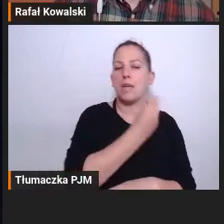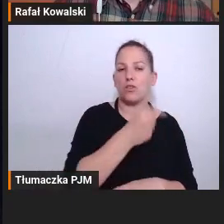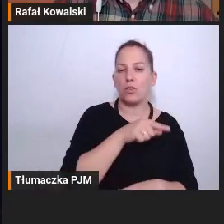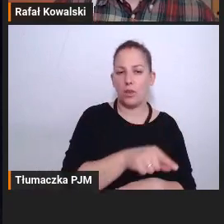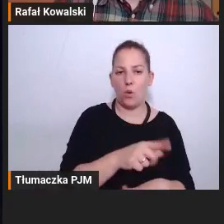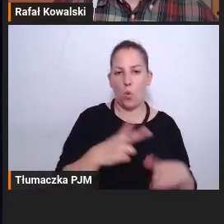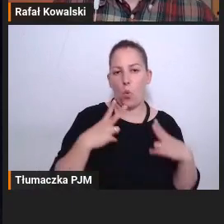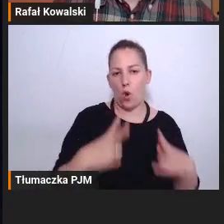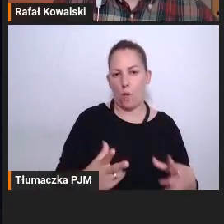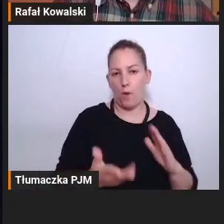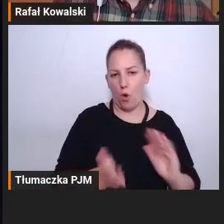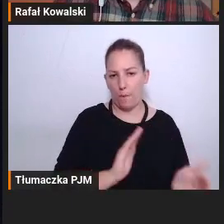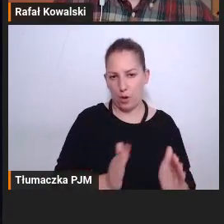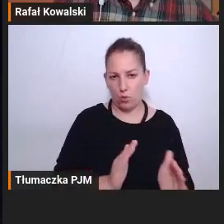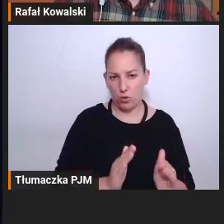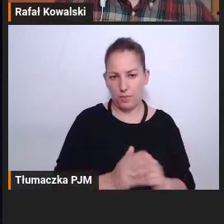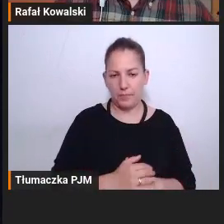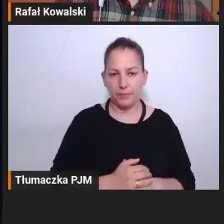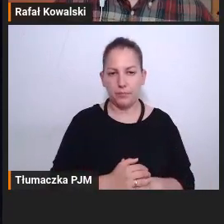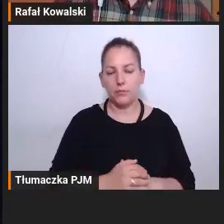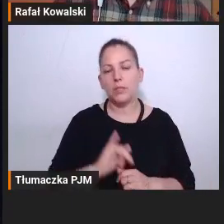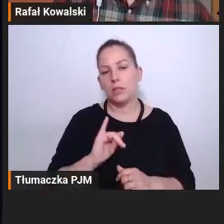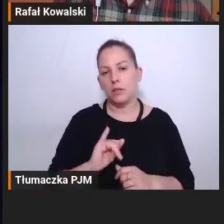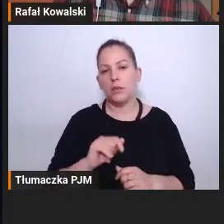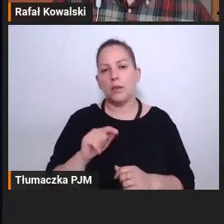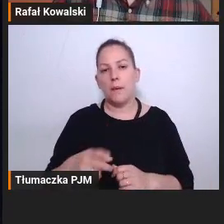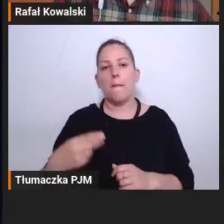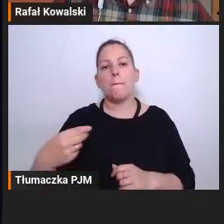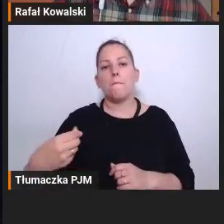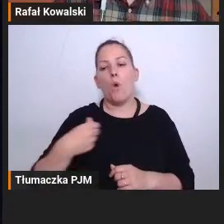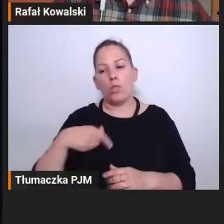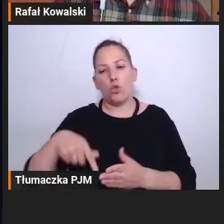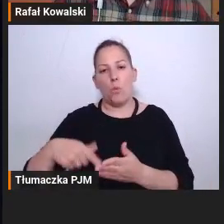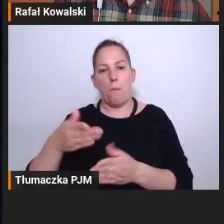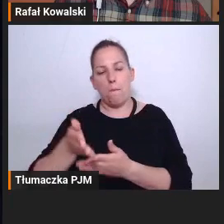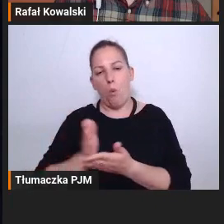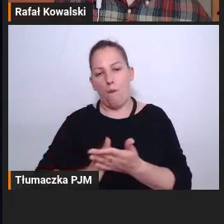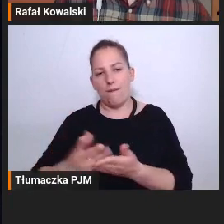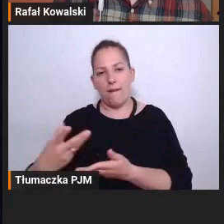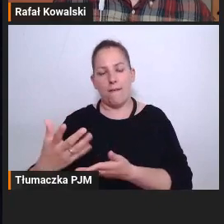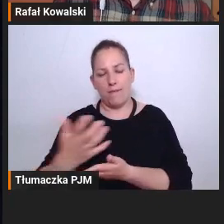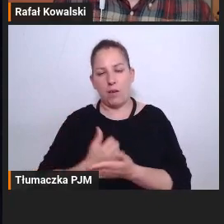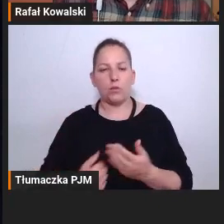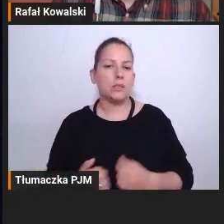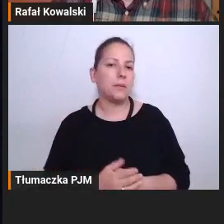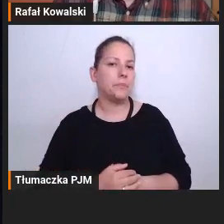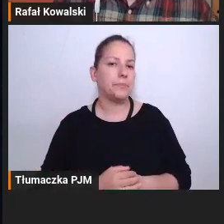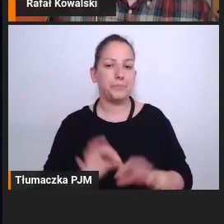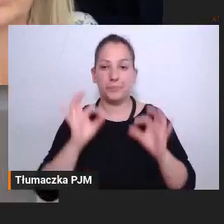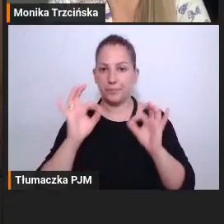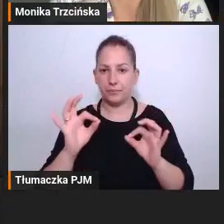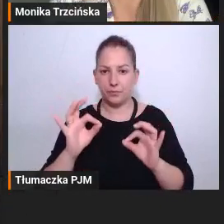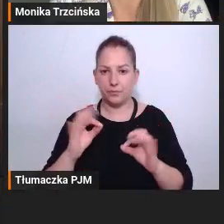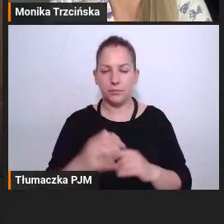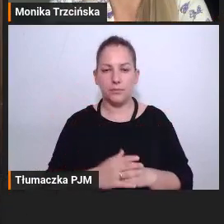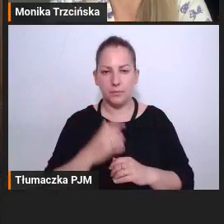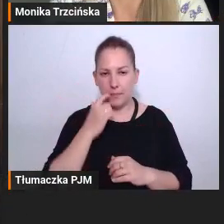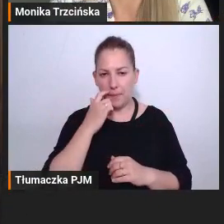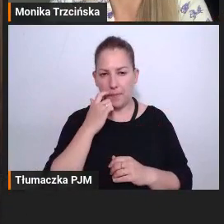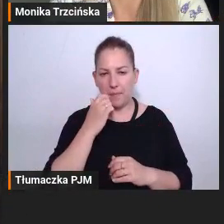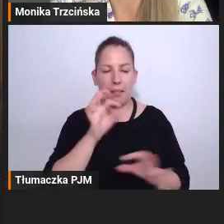przypadku urlopu opiekuńczego, no i tutaj jest ta płatność, połowa wynagrodzenia. Dobrze, ja sobie wyciągnę